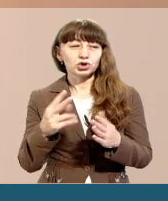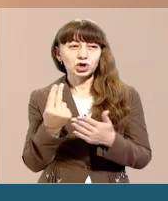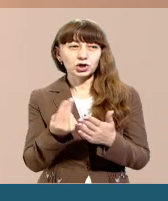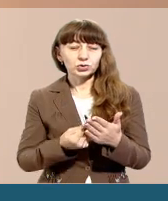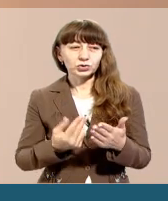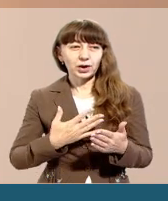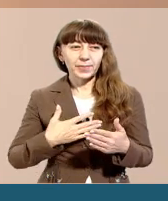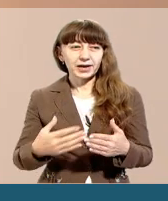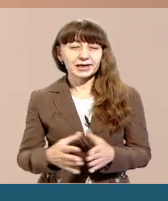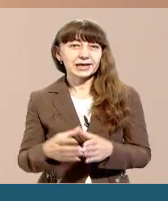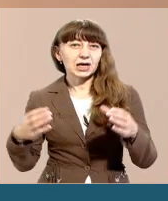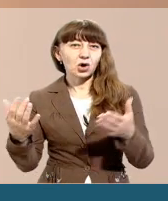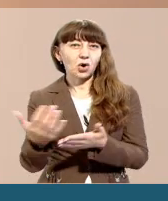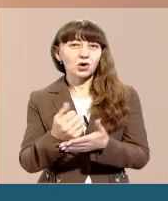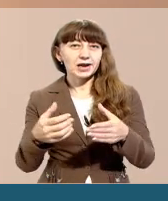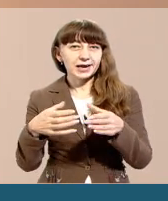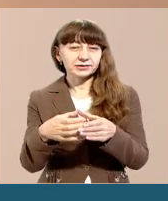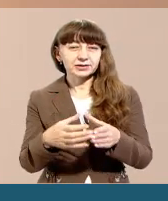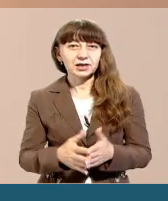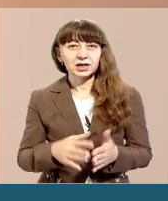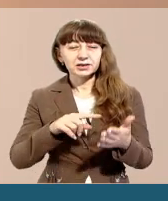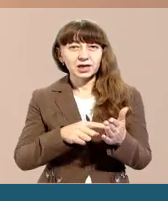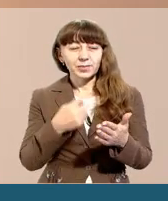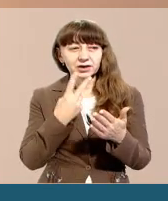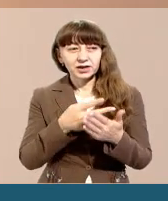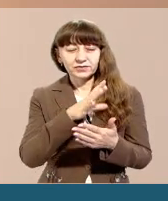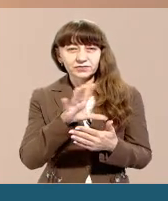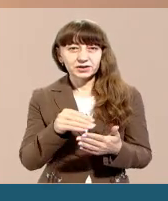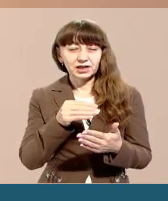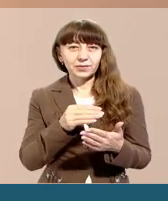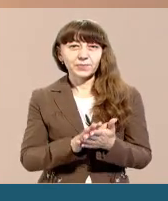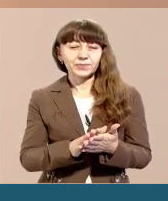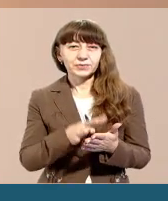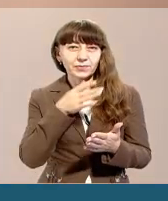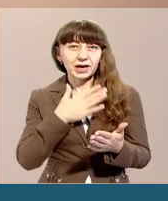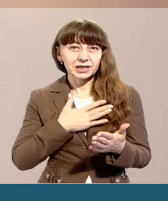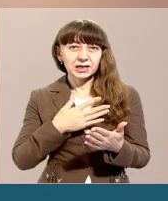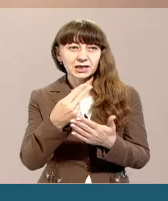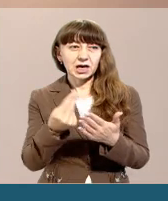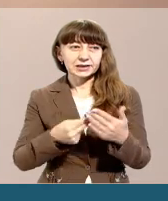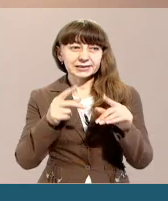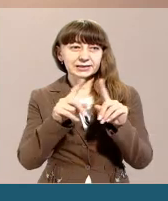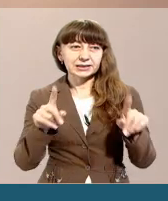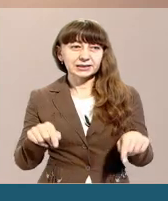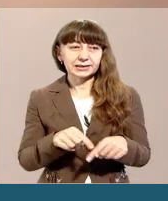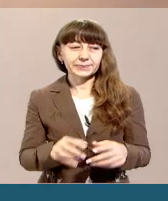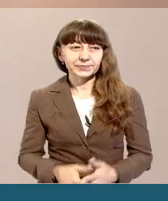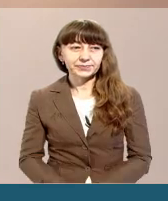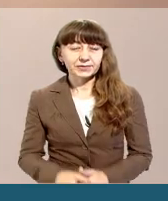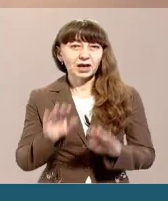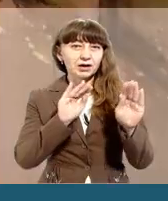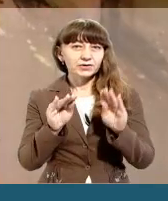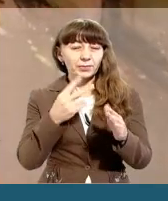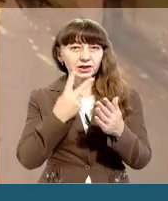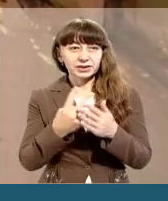көрсету басты мақсатым. Көне ғұндардың ұрпақтарын көріп, өзімде ерекше шабыт аламын. Көрмеде қылғалам шеберінің 25-ке